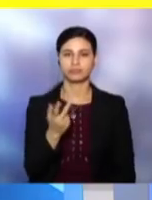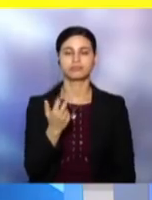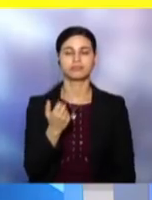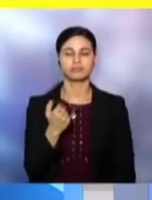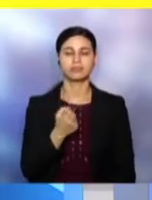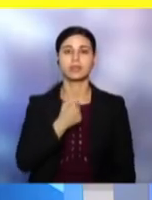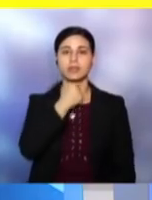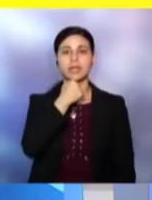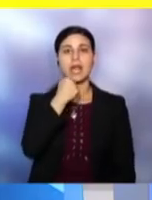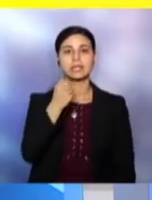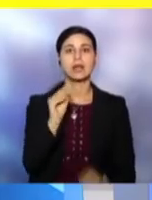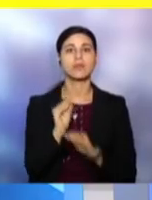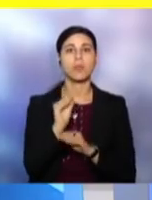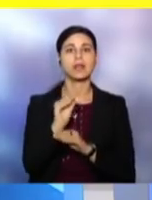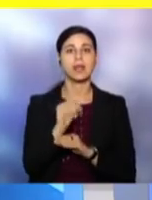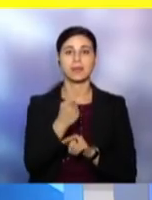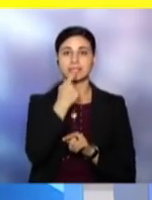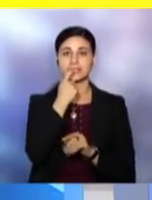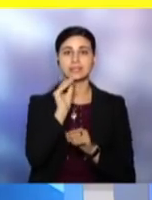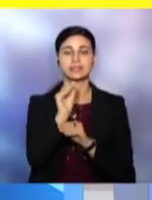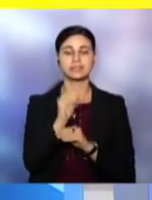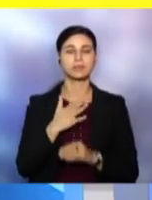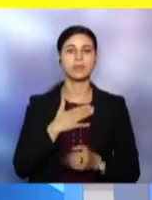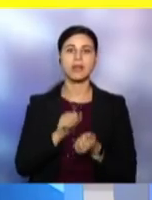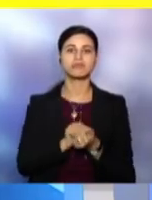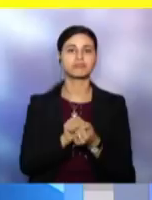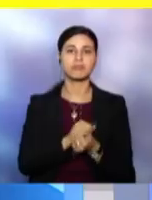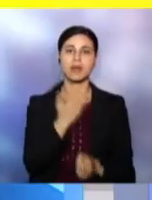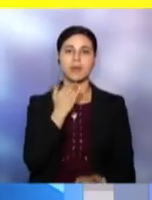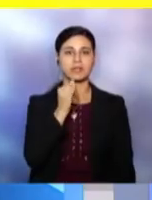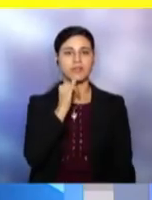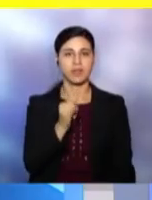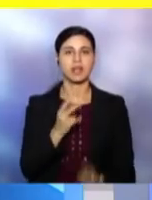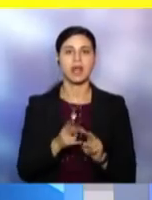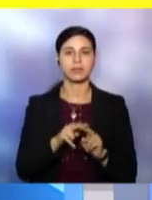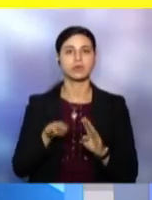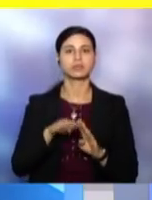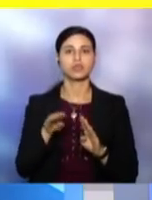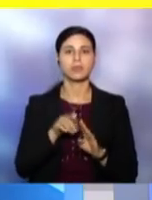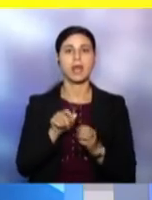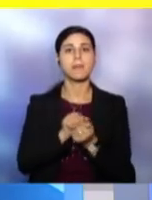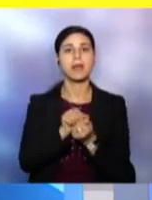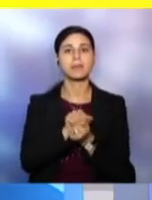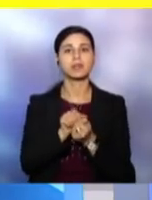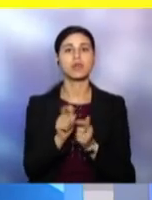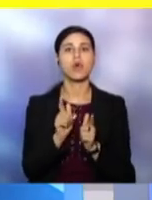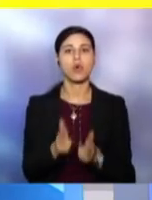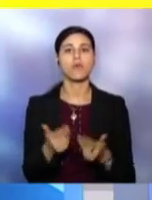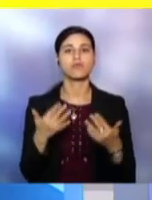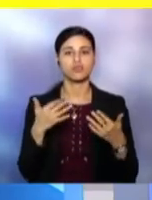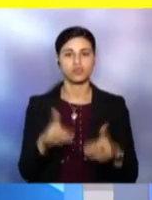დადგენილია ასაკთან ერთად ფერმენტების ნაკლებობა ჩვენთვის ჩვეულებრივი მოვლენა, ამიტომ უმჯობესია ფერმენტირებული სახით, ანუ